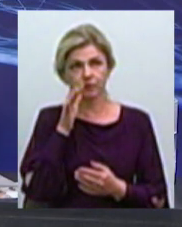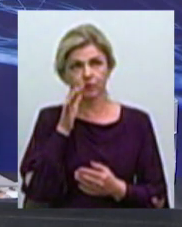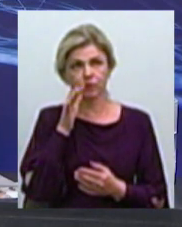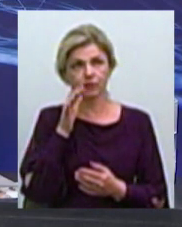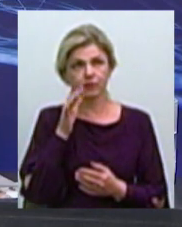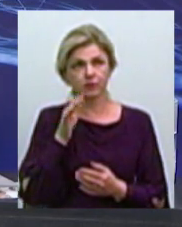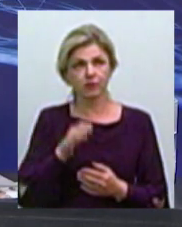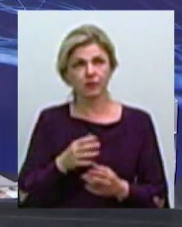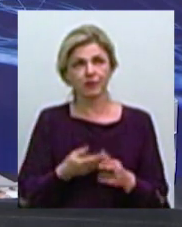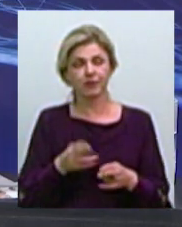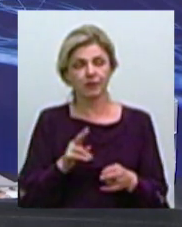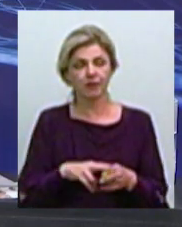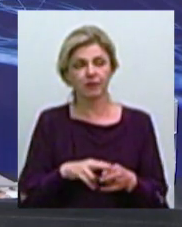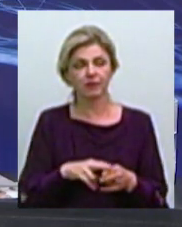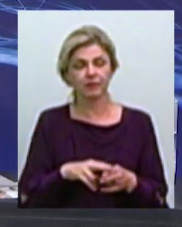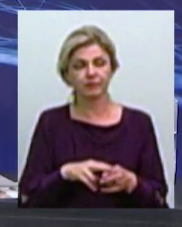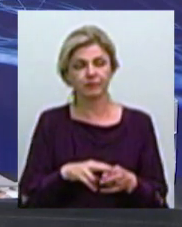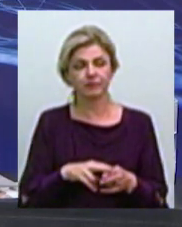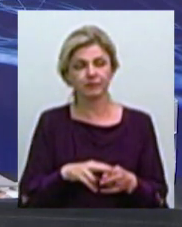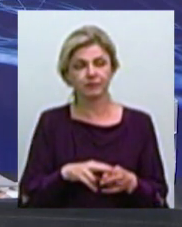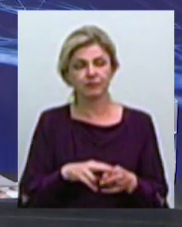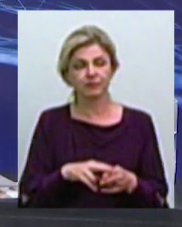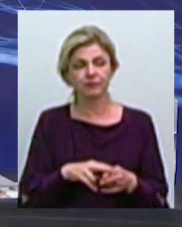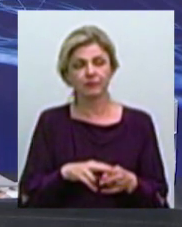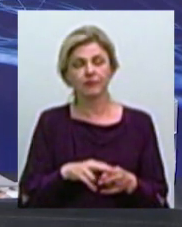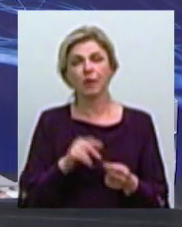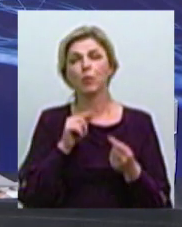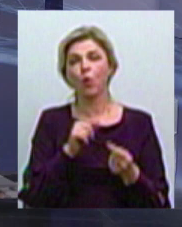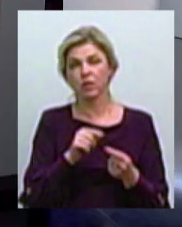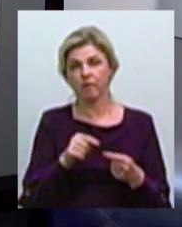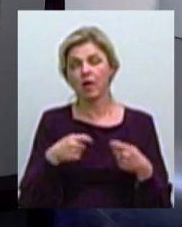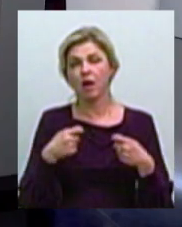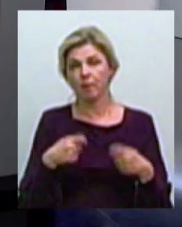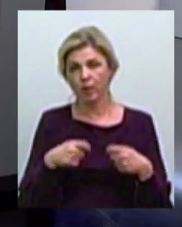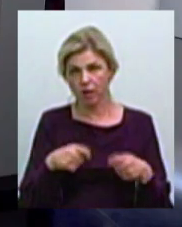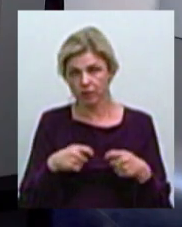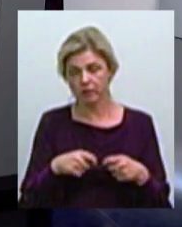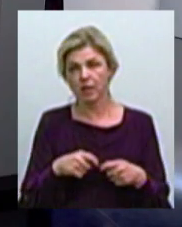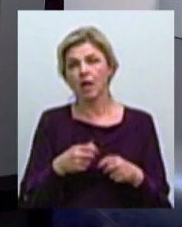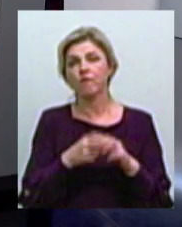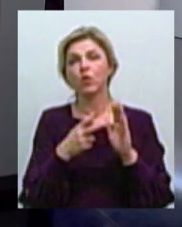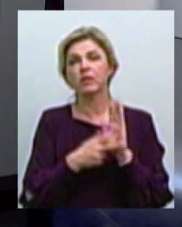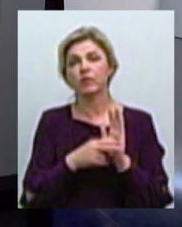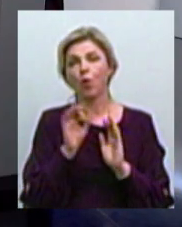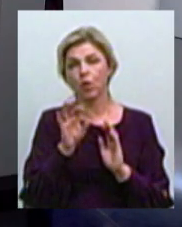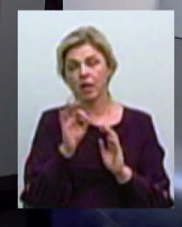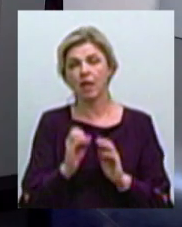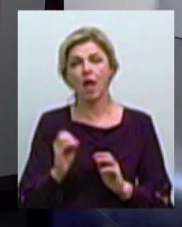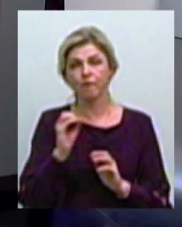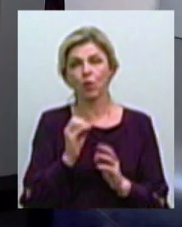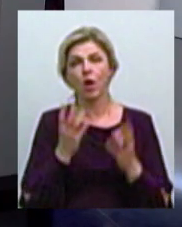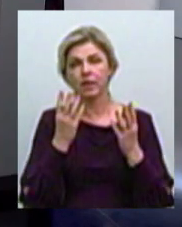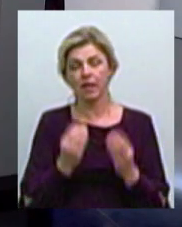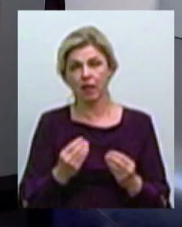Это 30 июля, Международный день борьбы против рабства. Это 18 жовтня, это Европейский день борьбы с